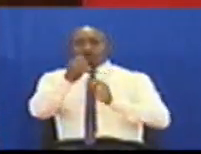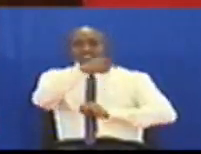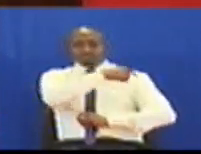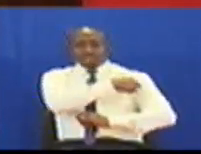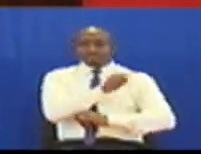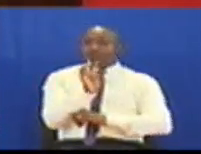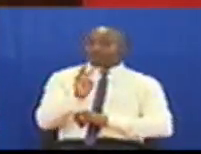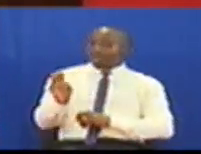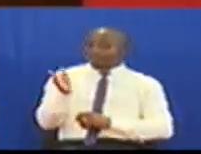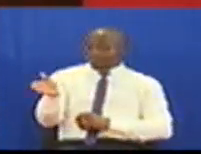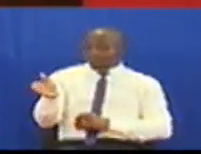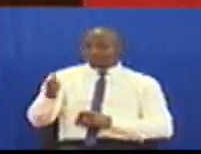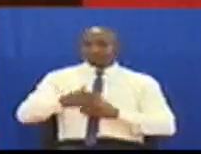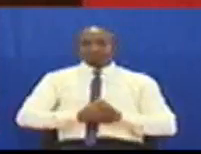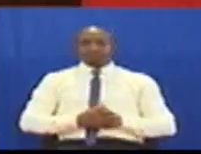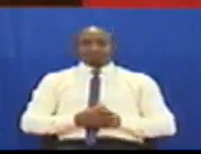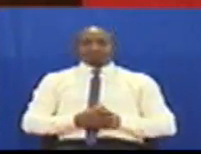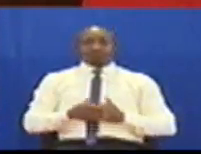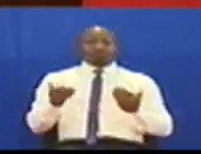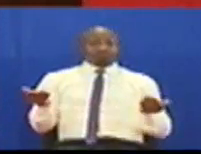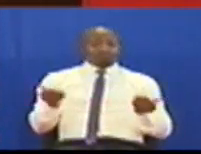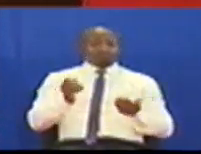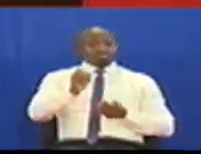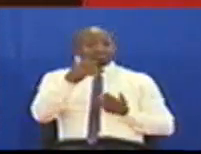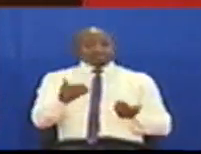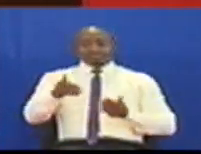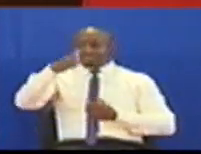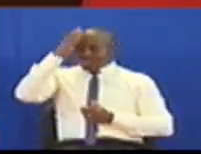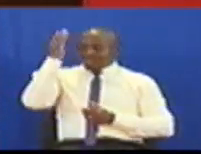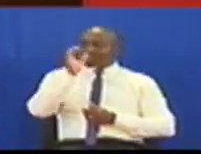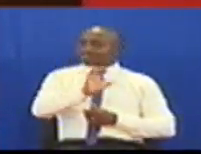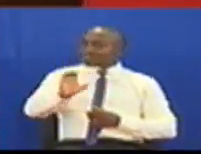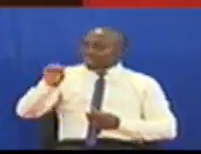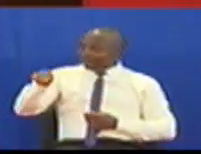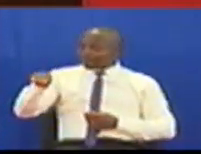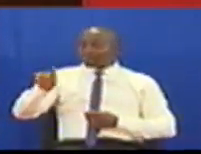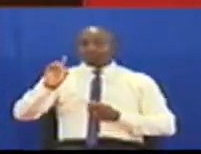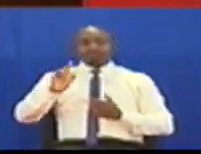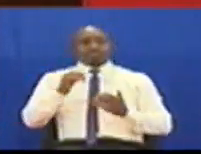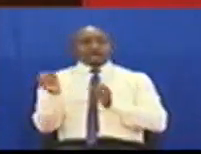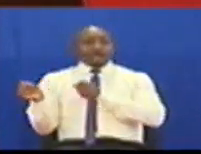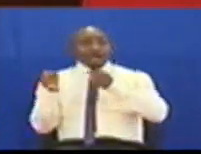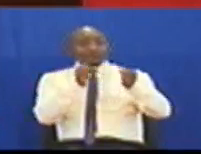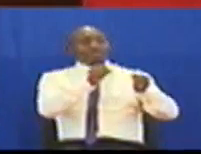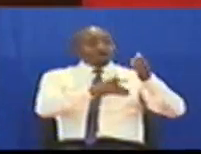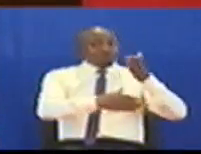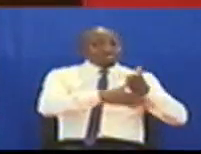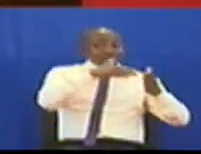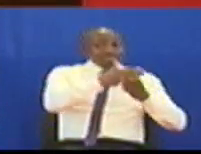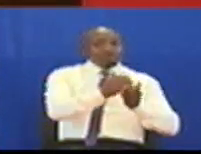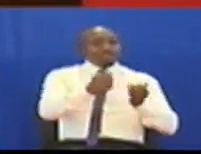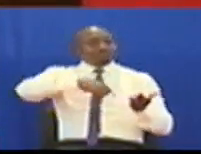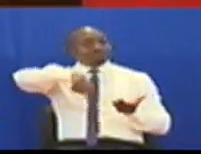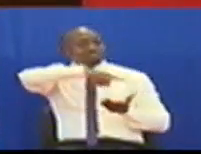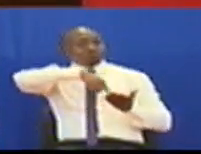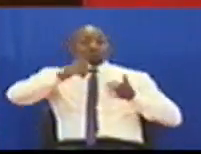za wilaya, na hivyo kuifanya serikali ya Chama cha Mapinduzi kuhamia kwenye ujenzi wa vituo